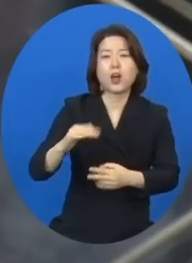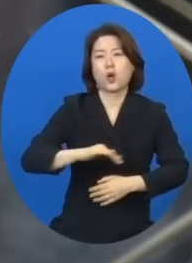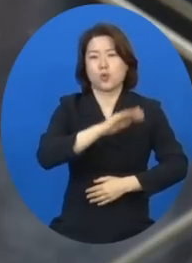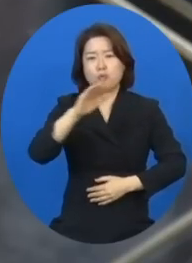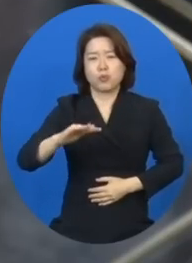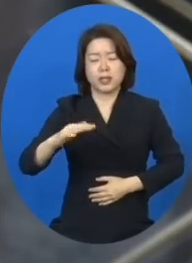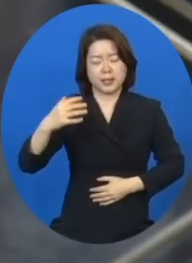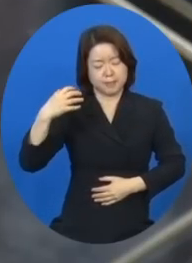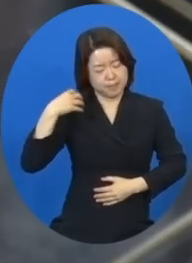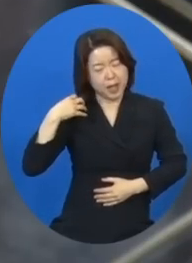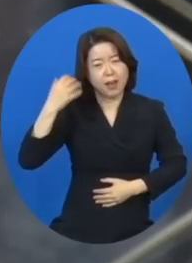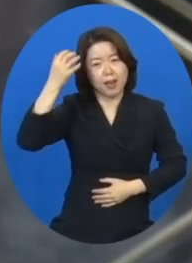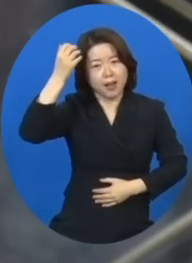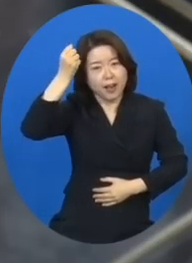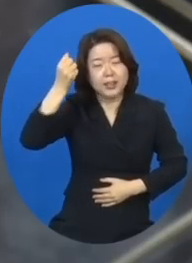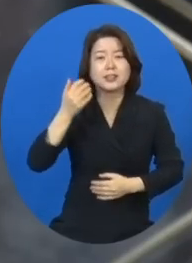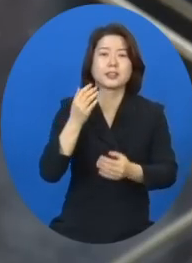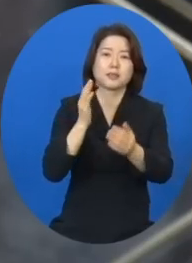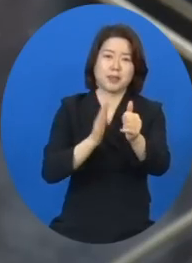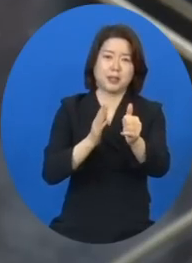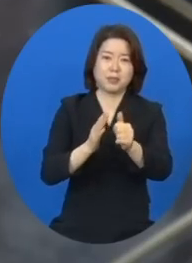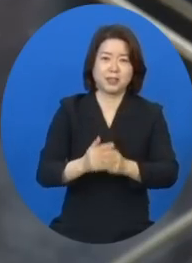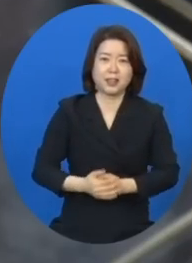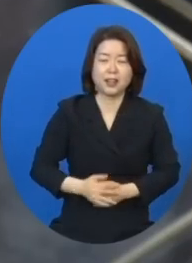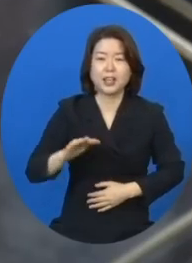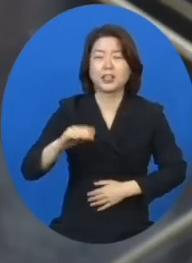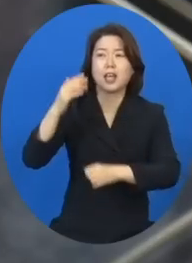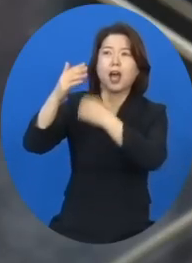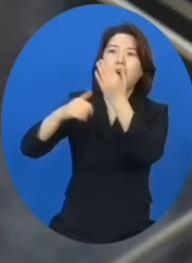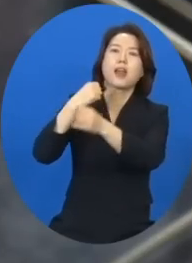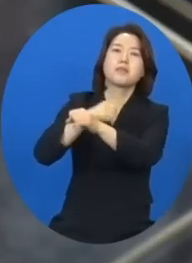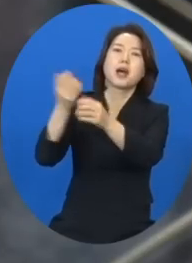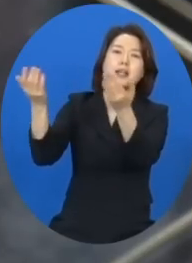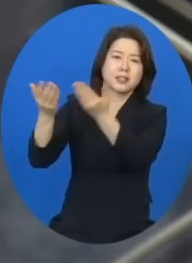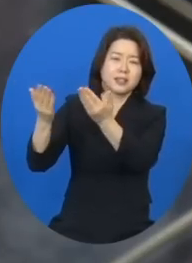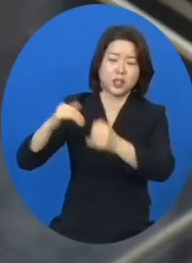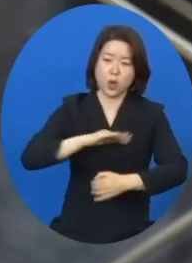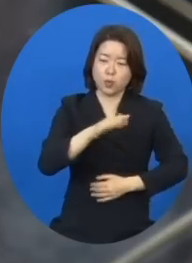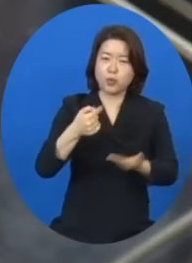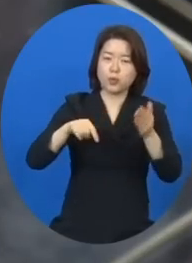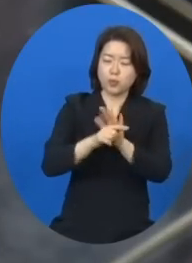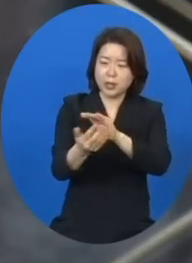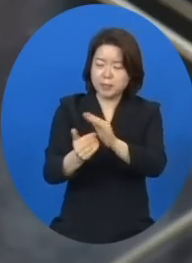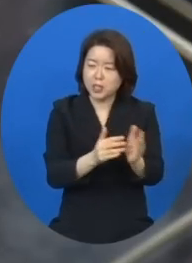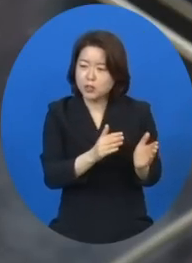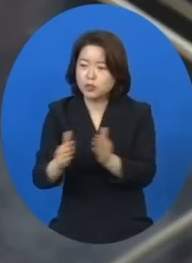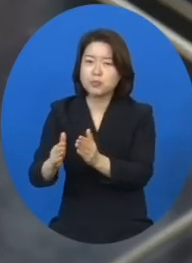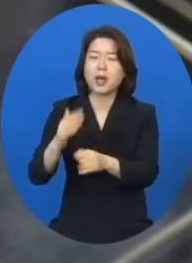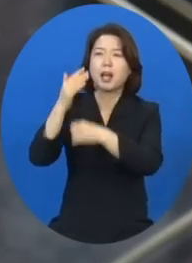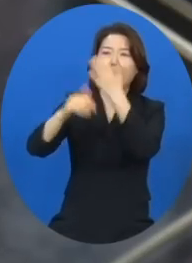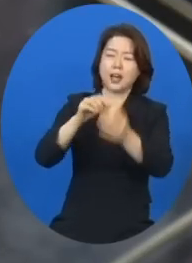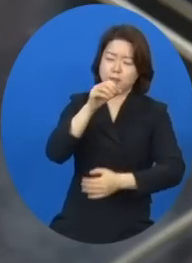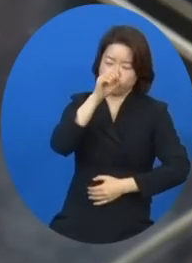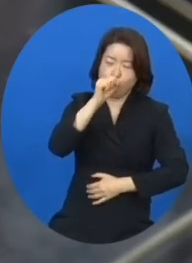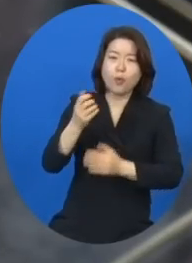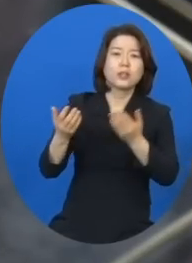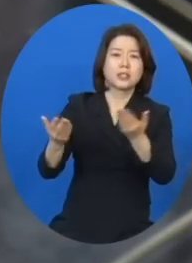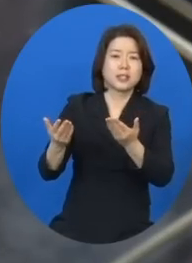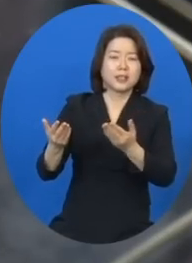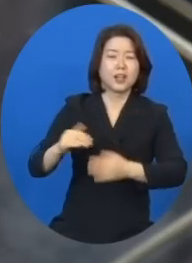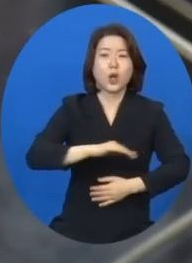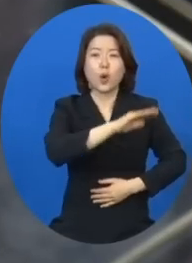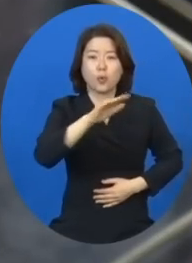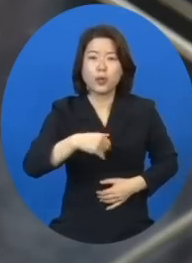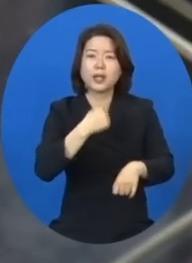사명으로 여기시기 바랍니다. 이게 하나님이 하시는 일입니다. 우리를 위해 마련해 놓으신 하나님의 선한 일입니다.